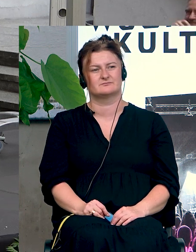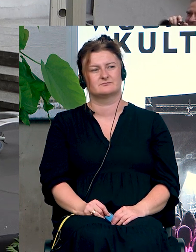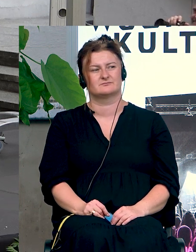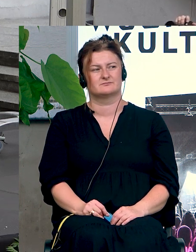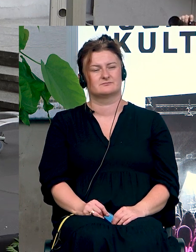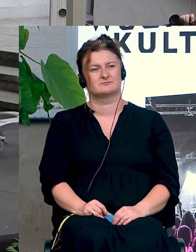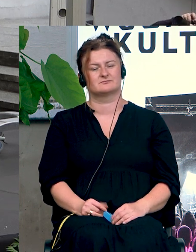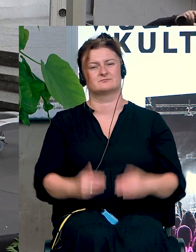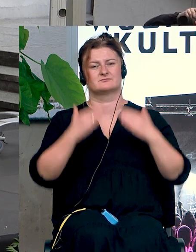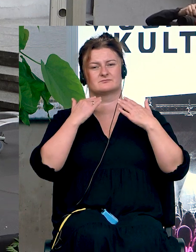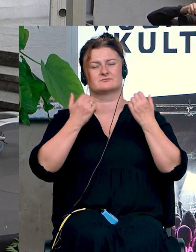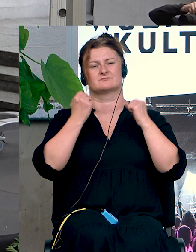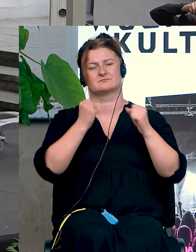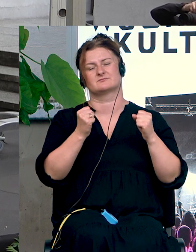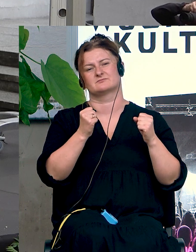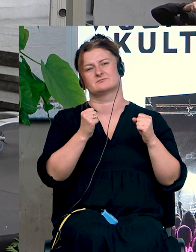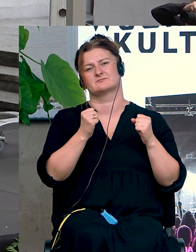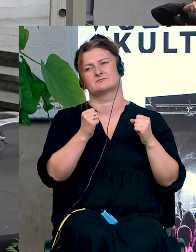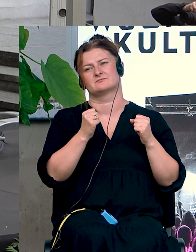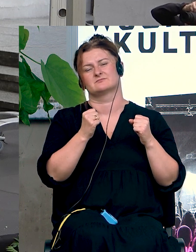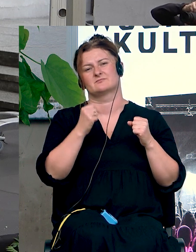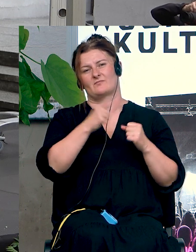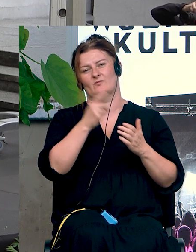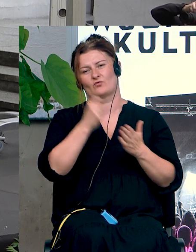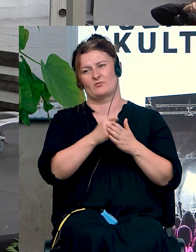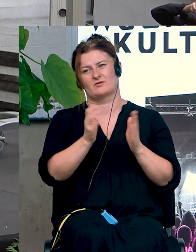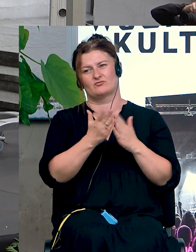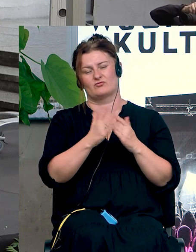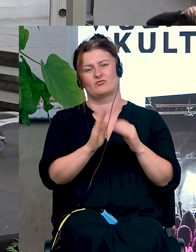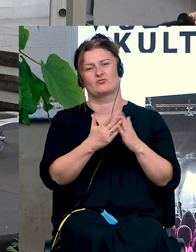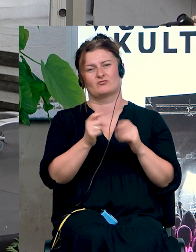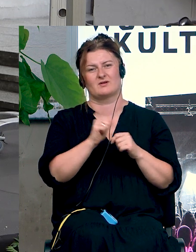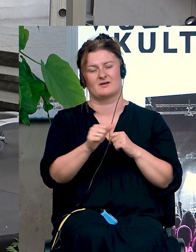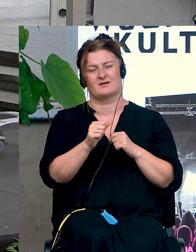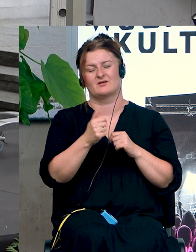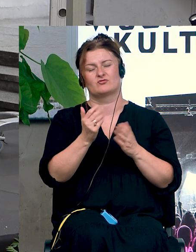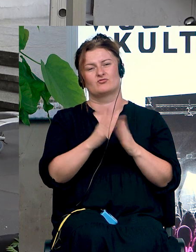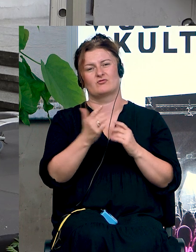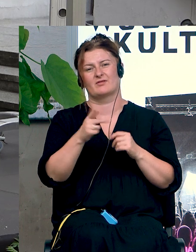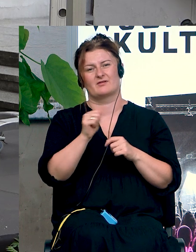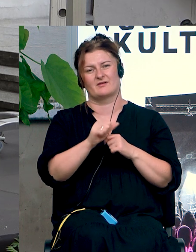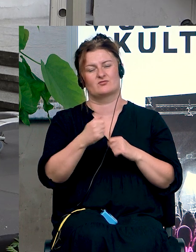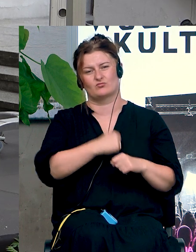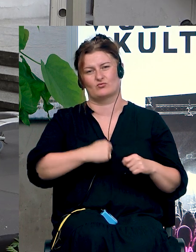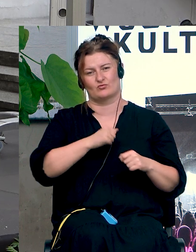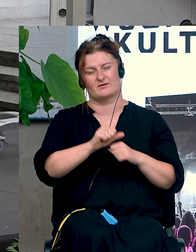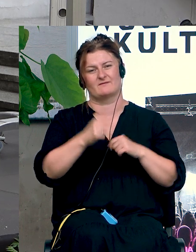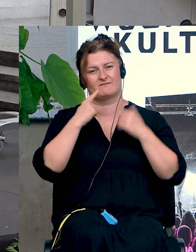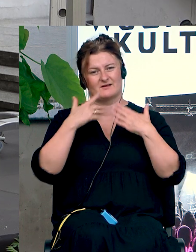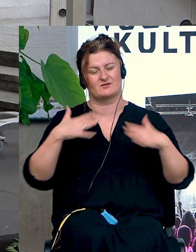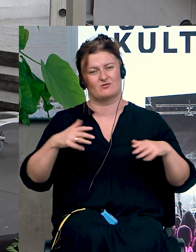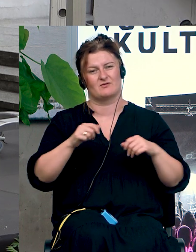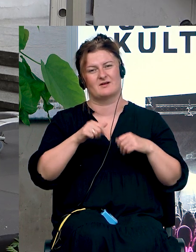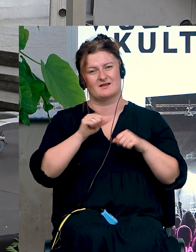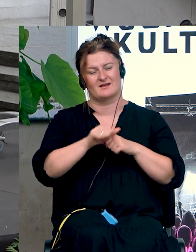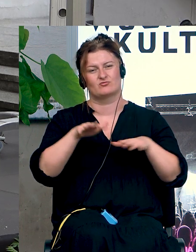Дякую дуже за те, що купили книжку. Книжка смішна, не сумна, смішна. Там багато жартів і багато веселого. Я дуже сподіваюся,